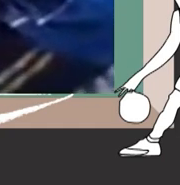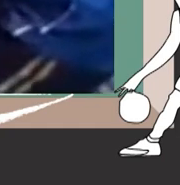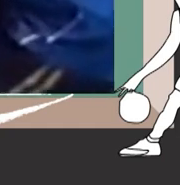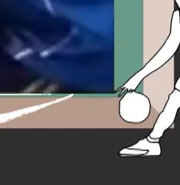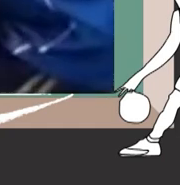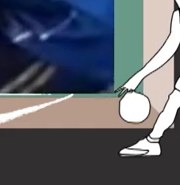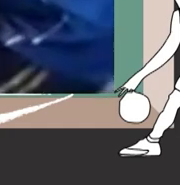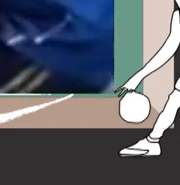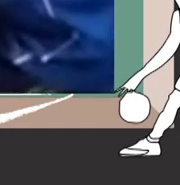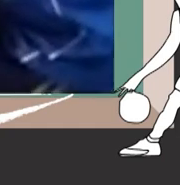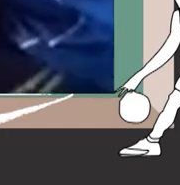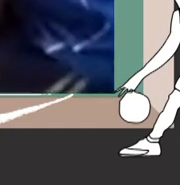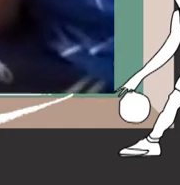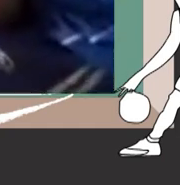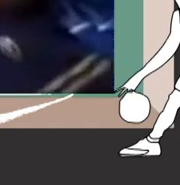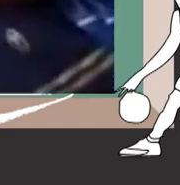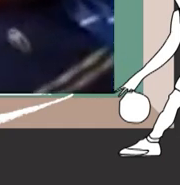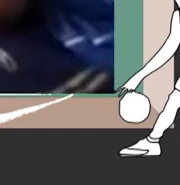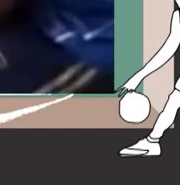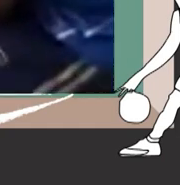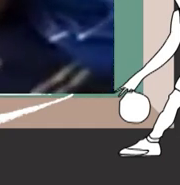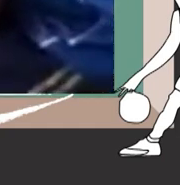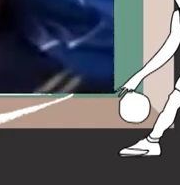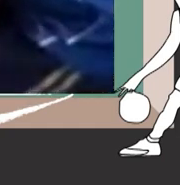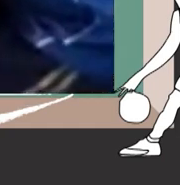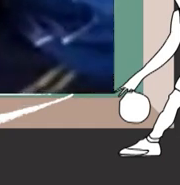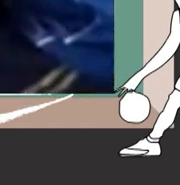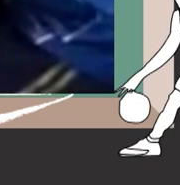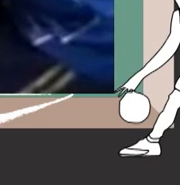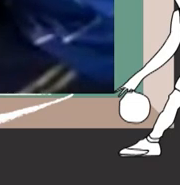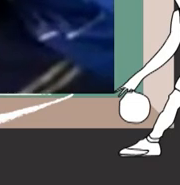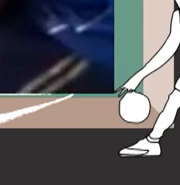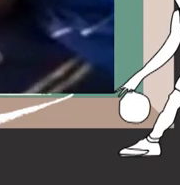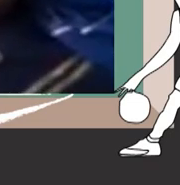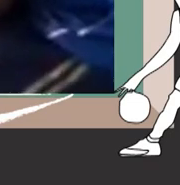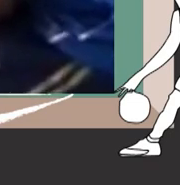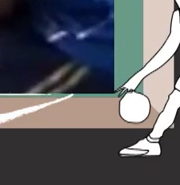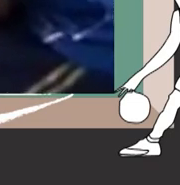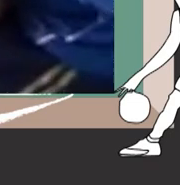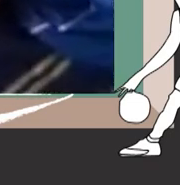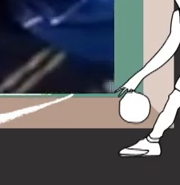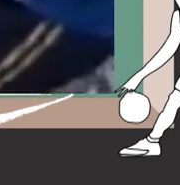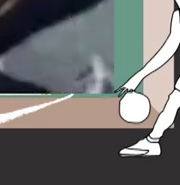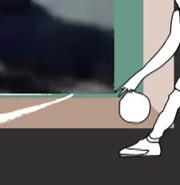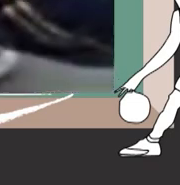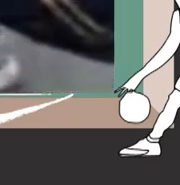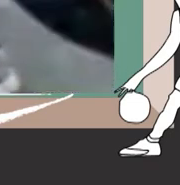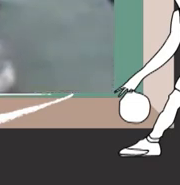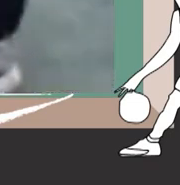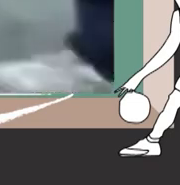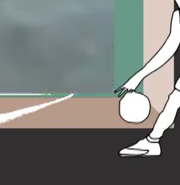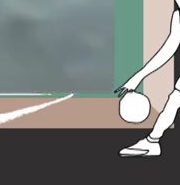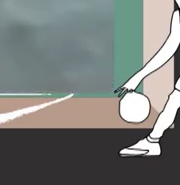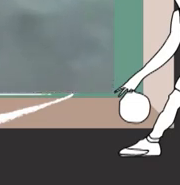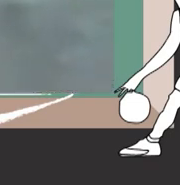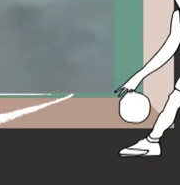So, kau tunggu sini. Apa-apa hal aku pergi cari ais untuk kau dulu. Dan aku nak rawat kaki kau ni. Okey. Kau tunggu eh. Terima kasih.